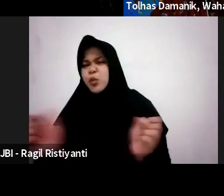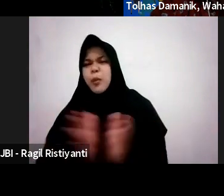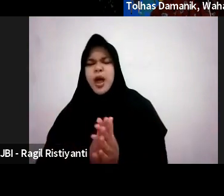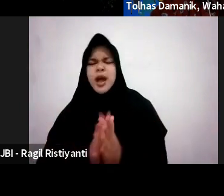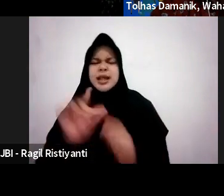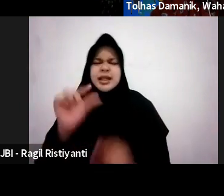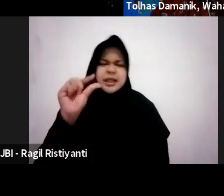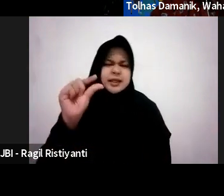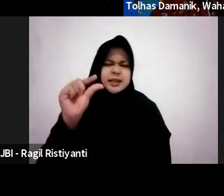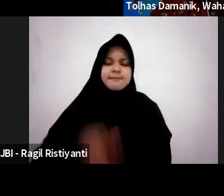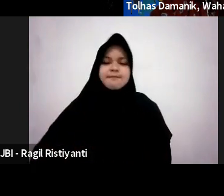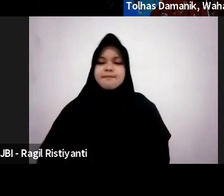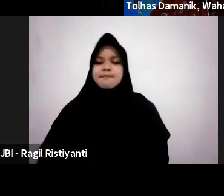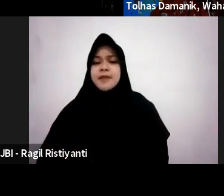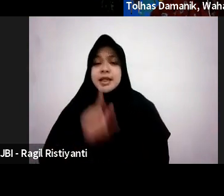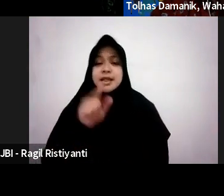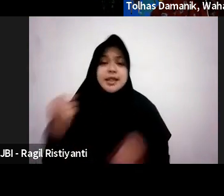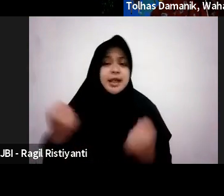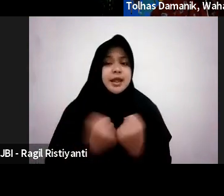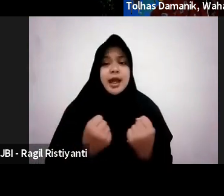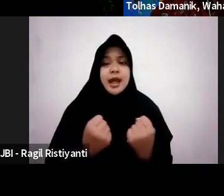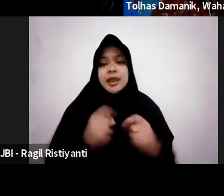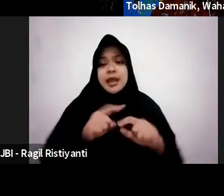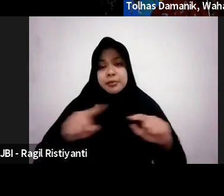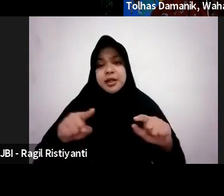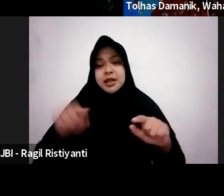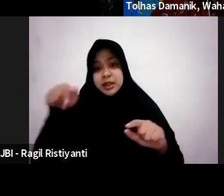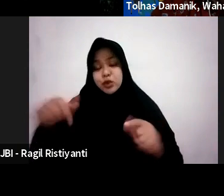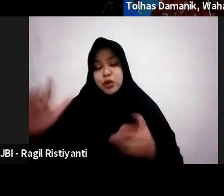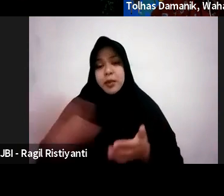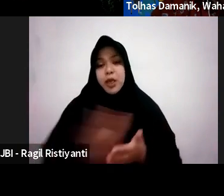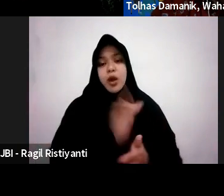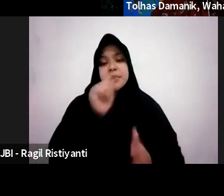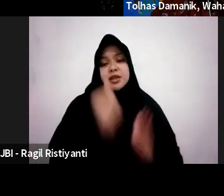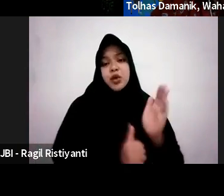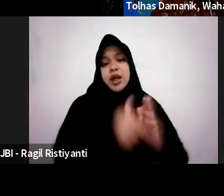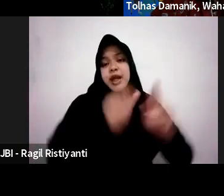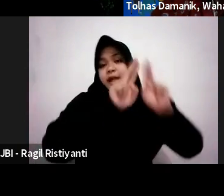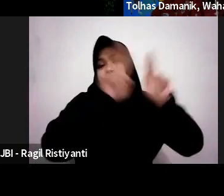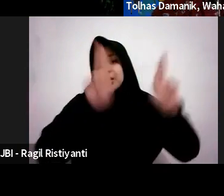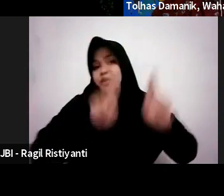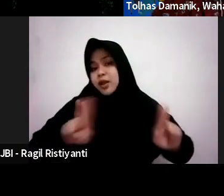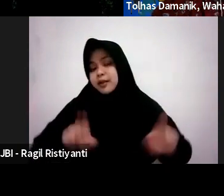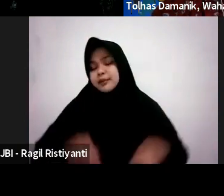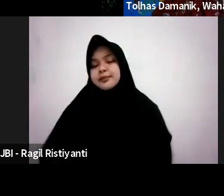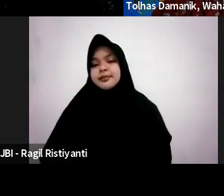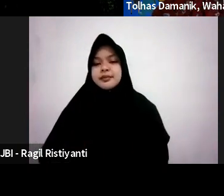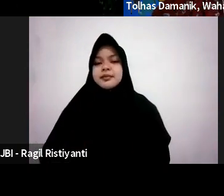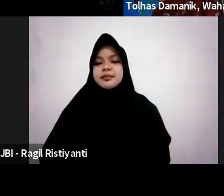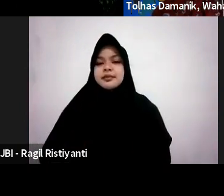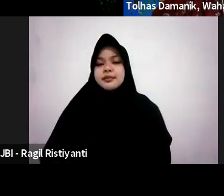ini tantangan tetapi peluang juga karena sebenarnya ini sudah menjadi agenda internasional slide